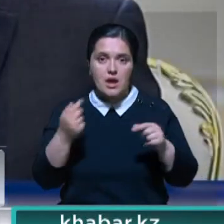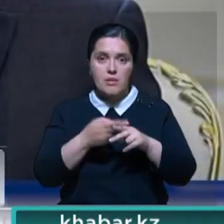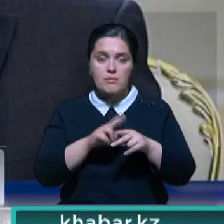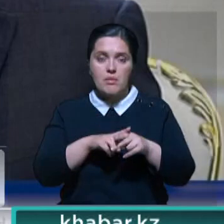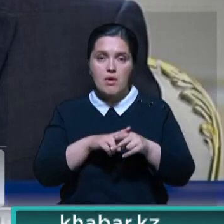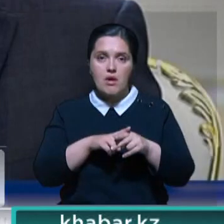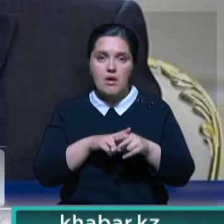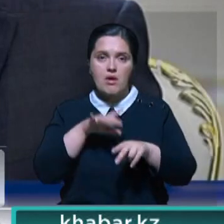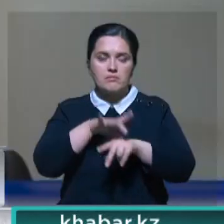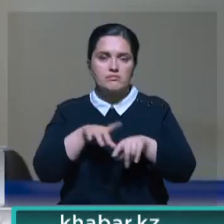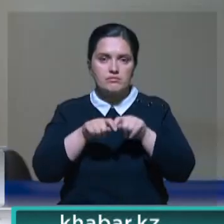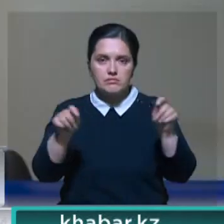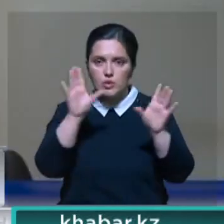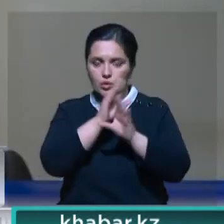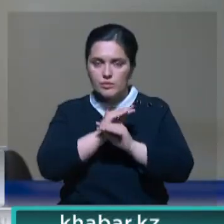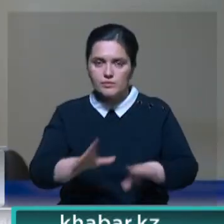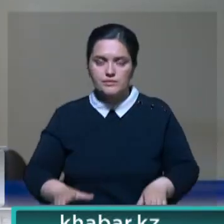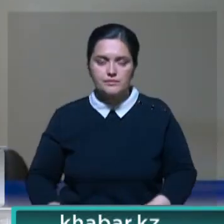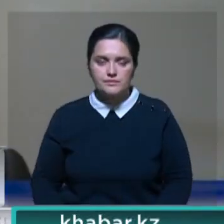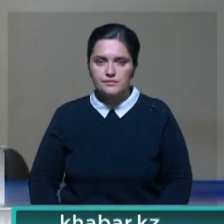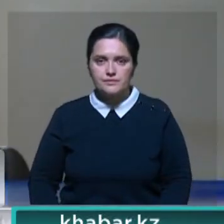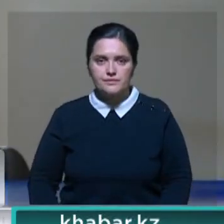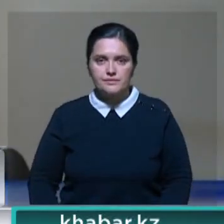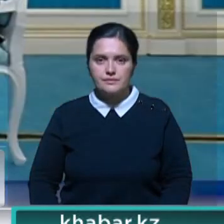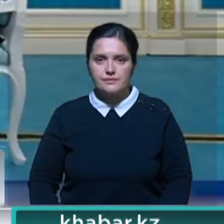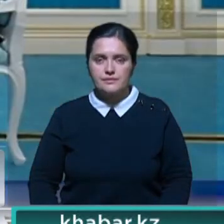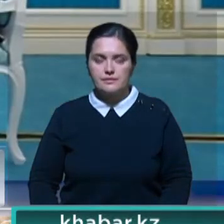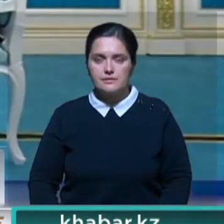могли привести к большим разоблачениям.